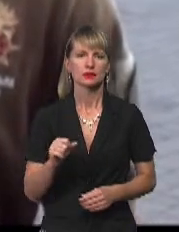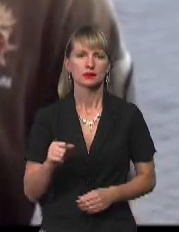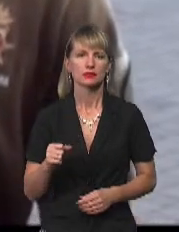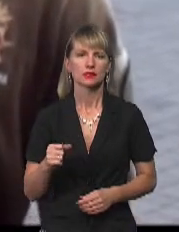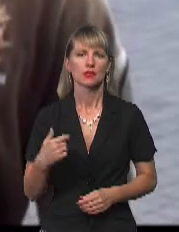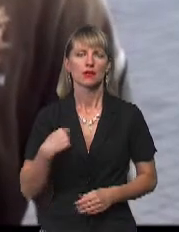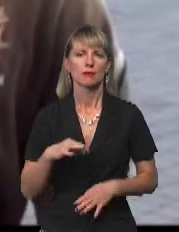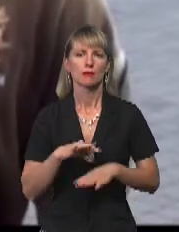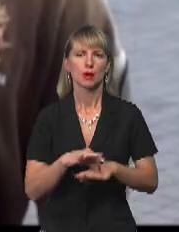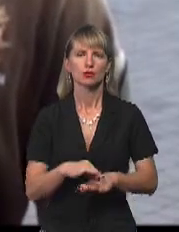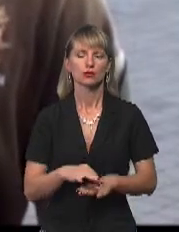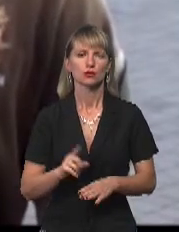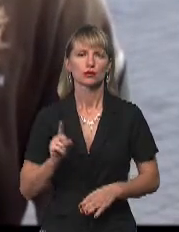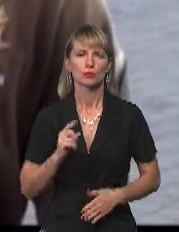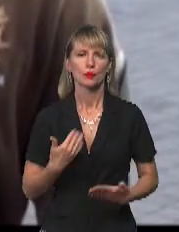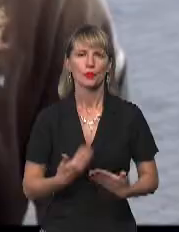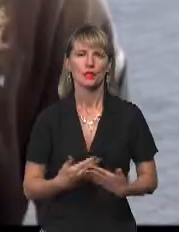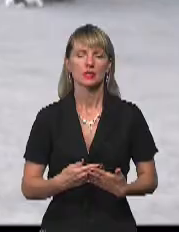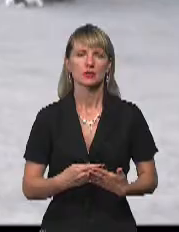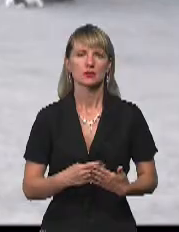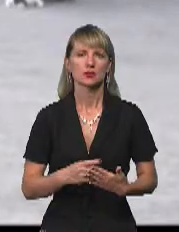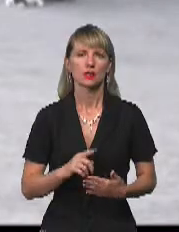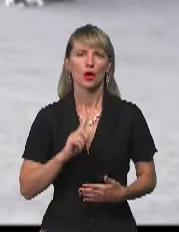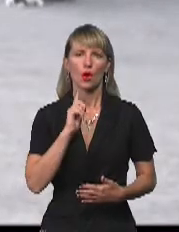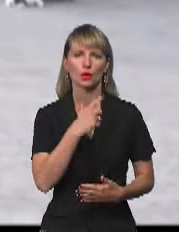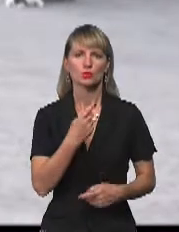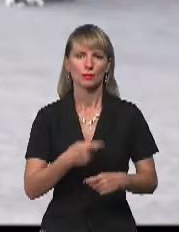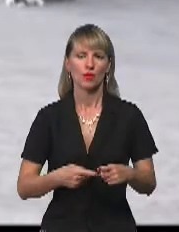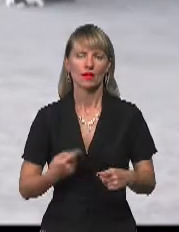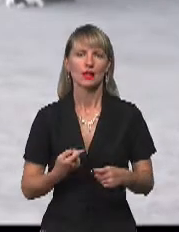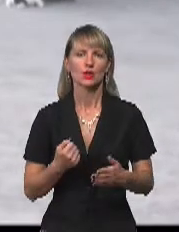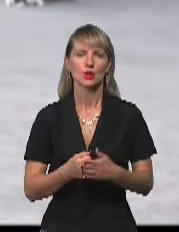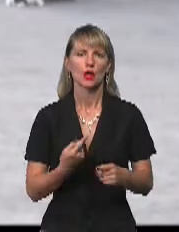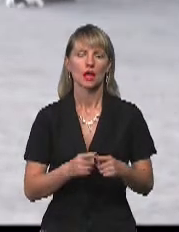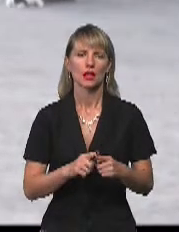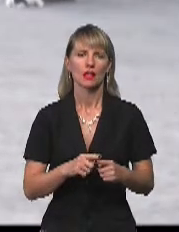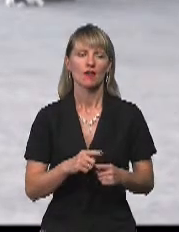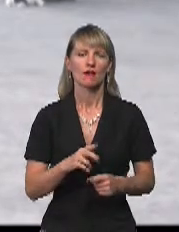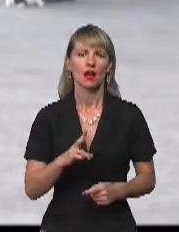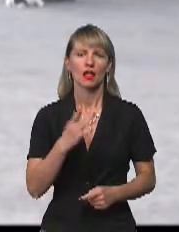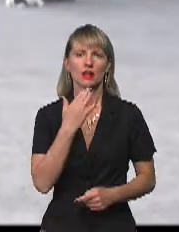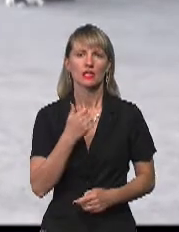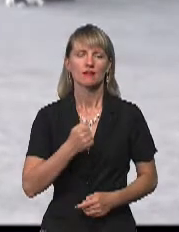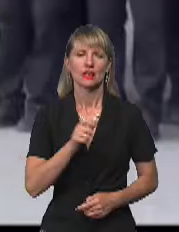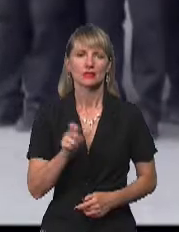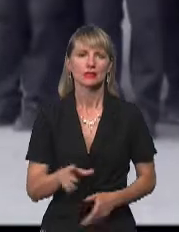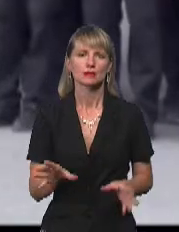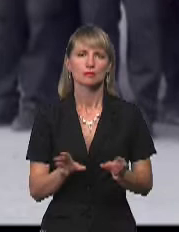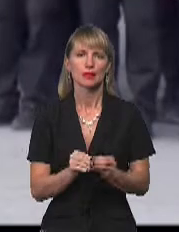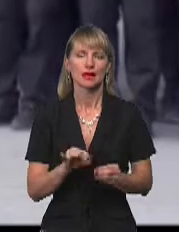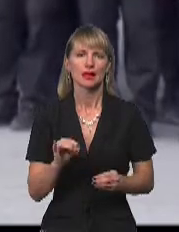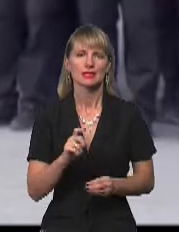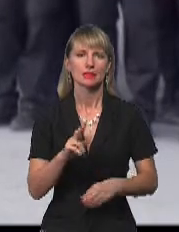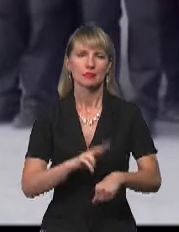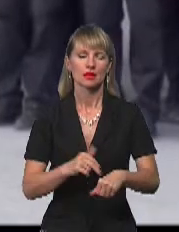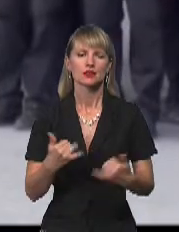проходжу службу близько 1,5 роки. До цього нацгвардійці несли службу спільно зі співробітниками